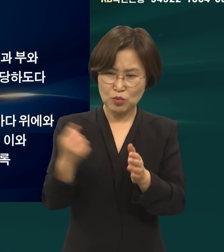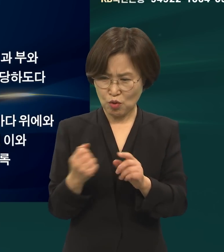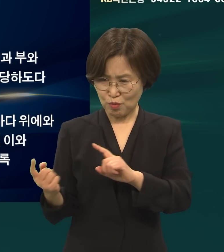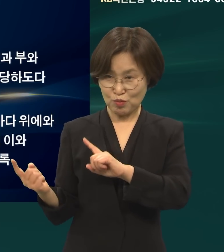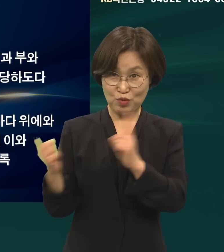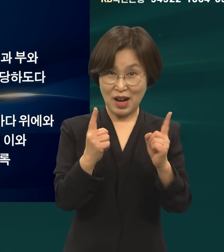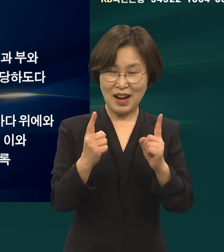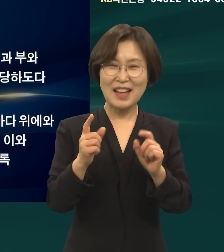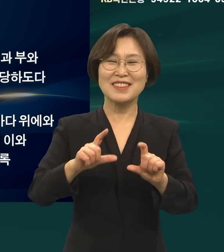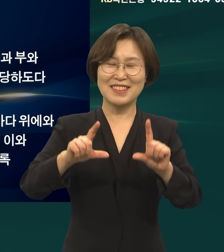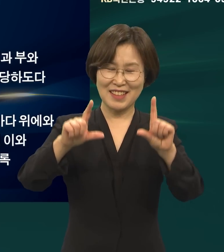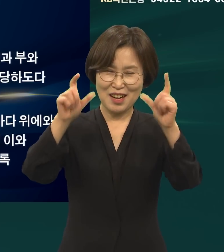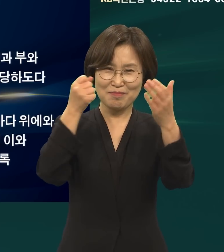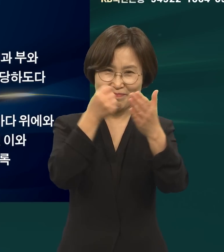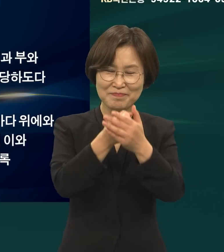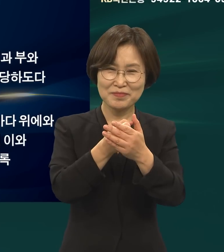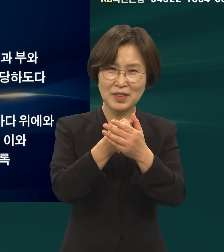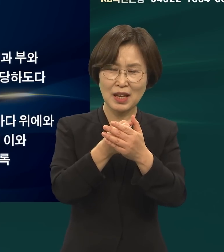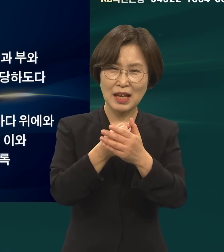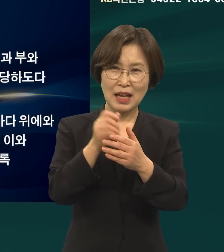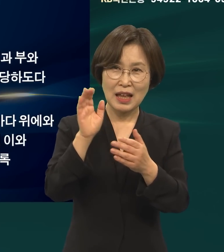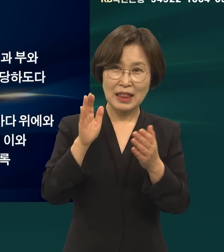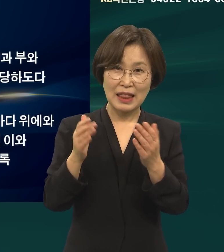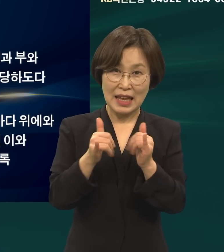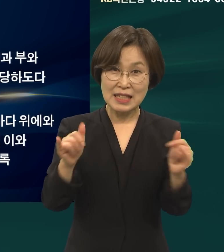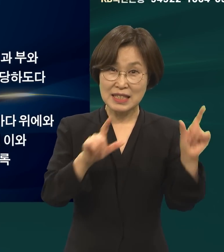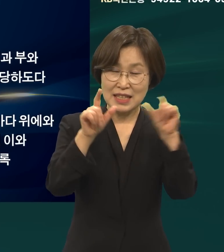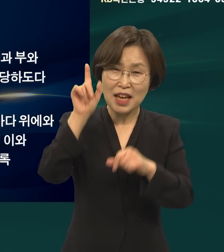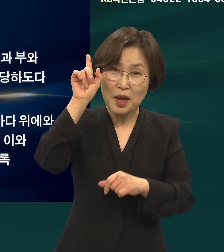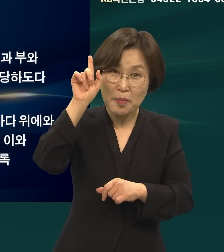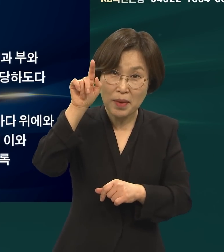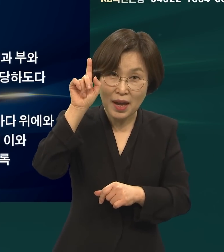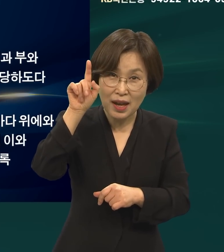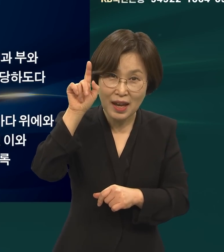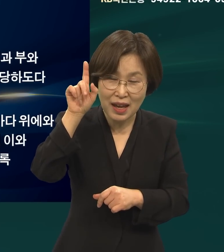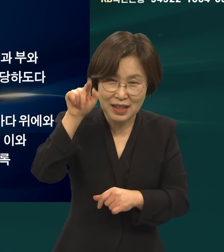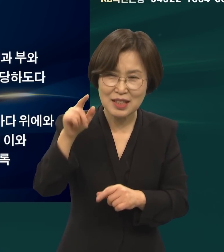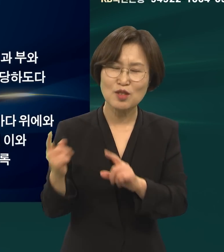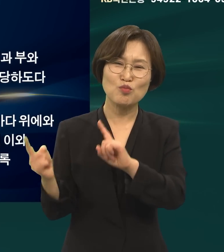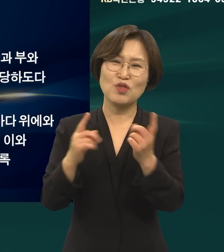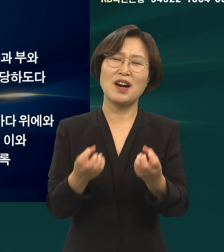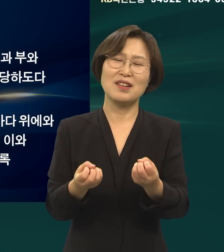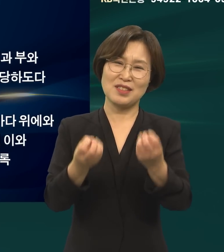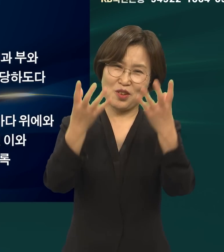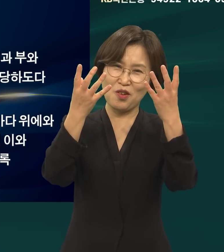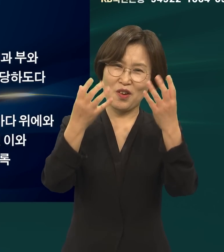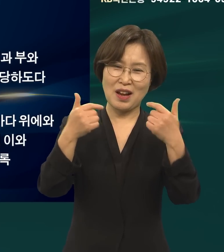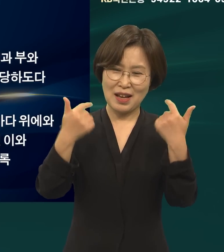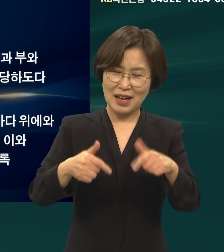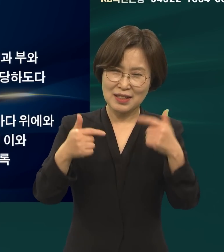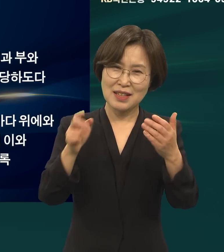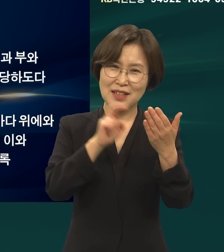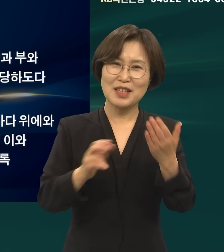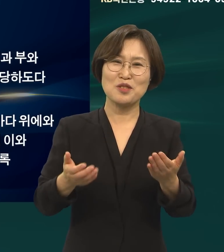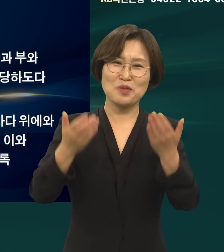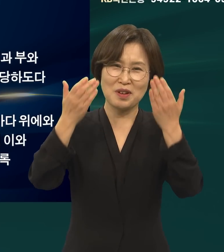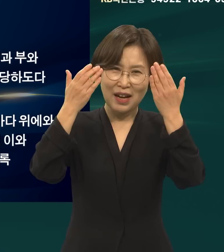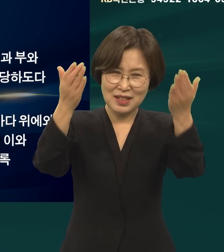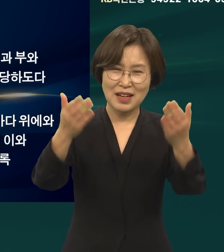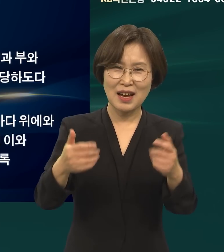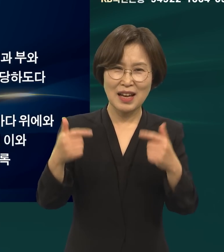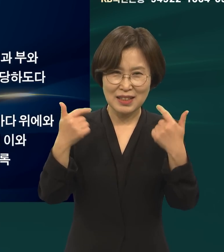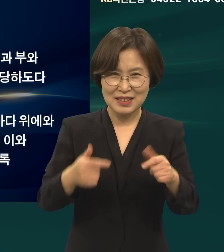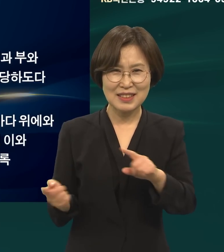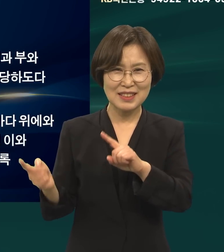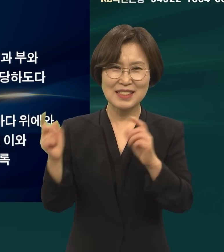날, 그리고 내 인생에 앞으로 매일이 토요일 부활절, 늘 찬송하니라, 늘